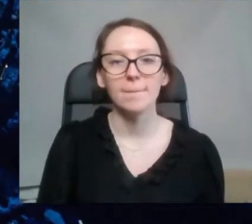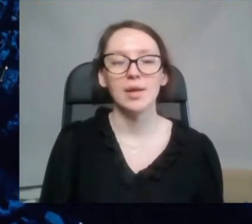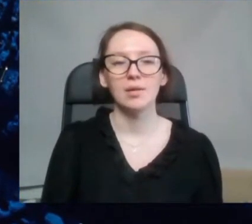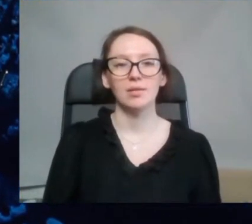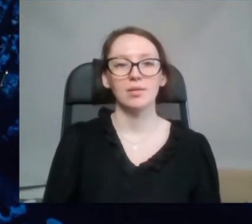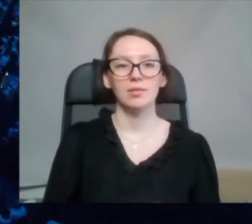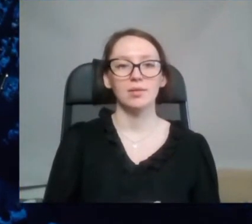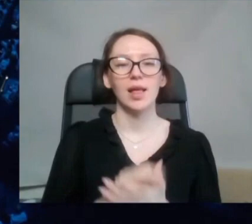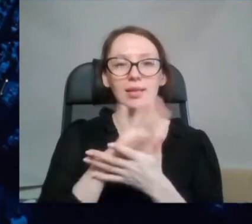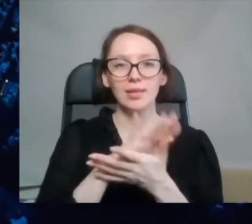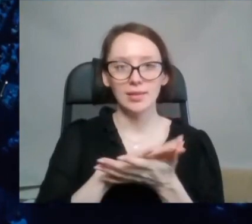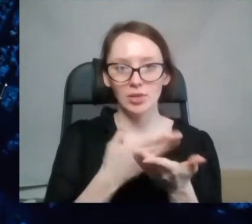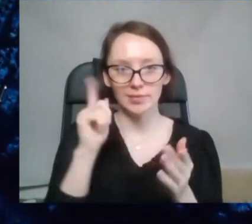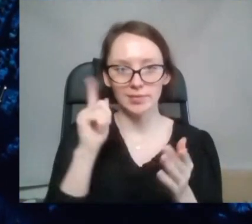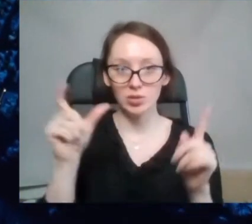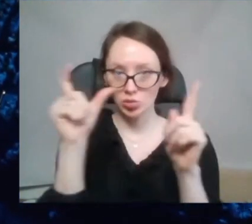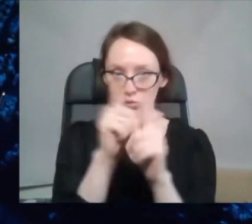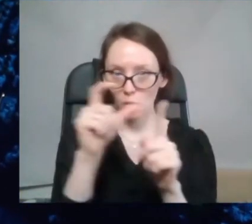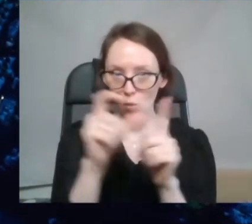Дальше вы знаете слово на выходе.